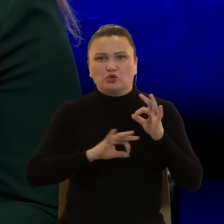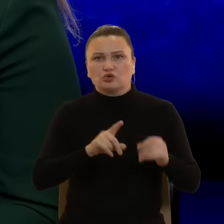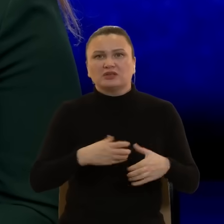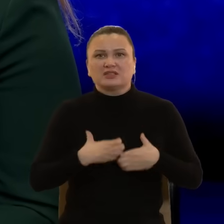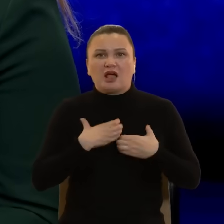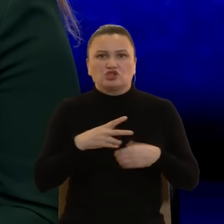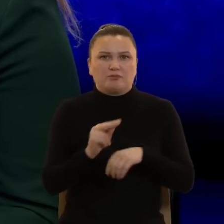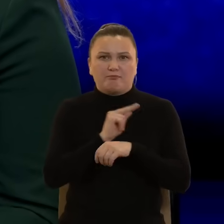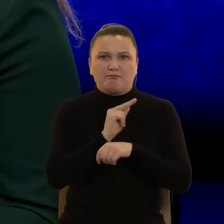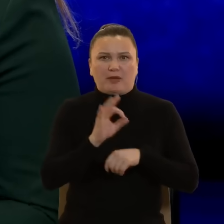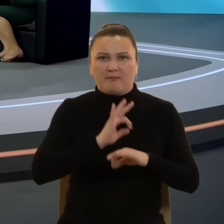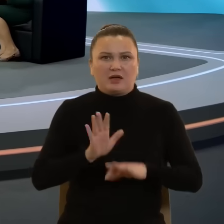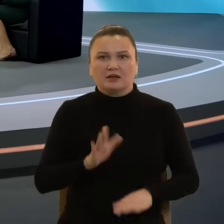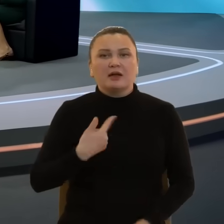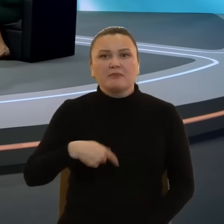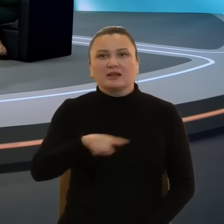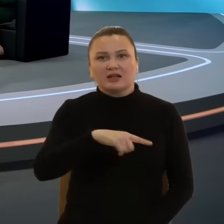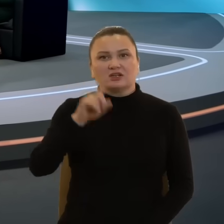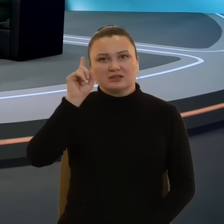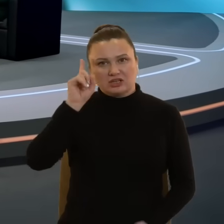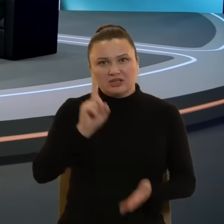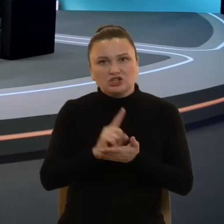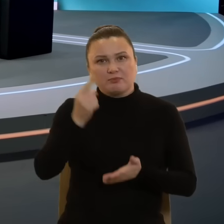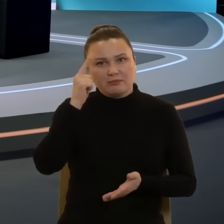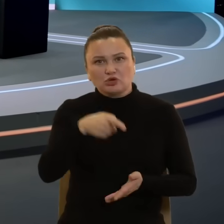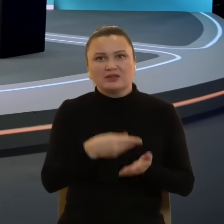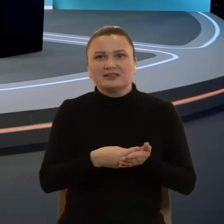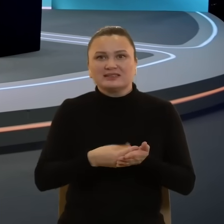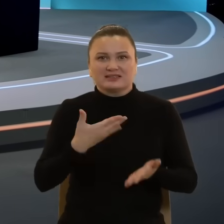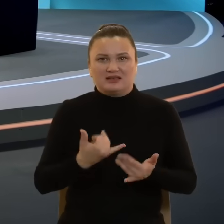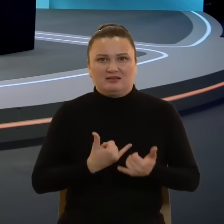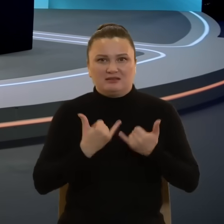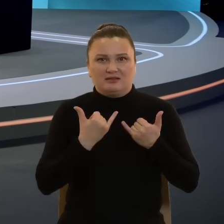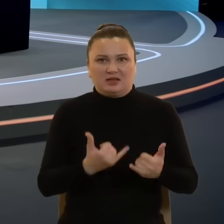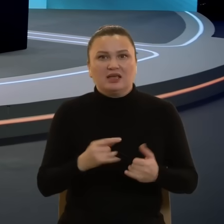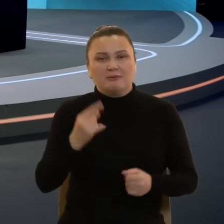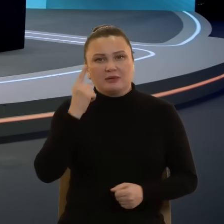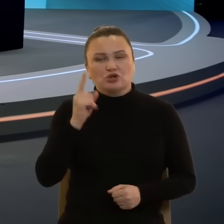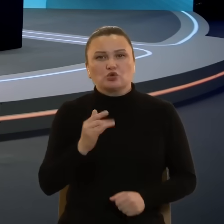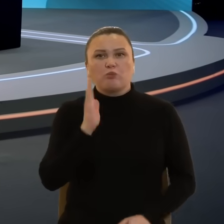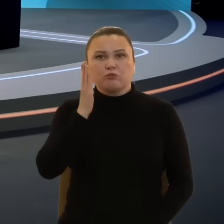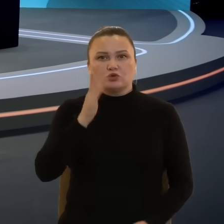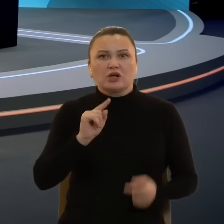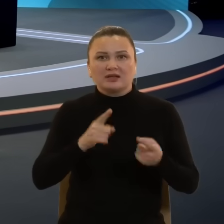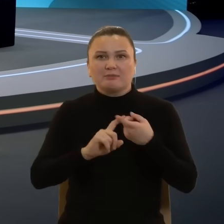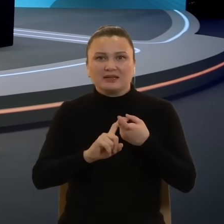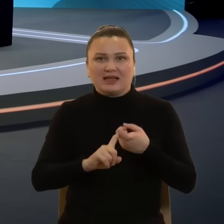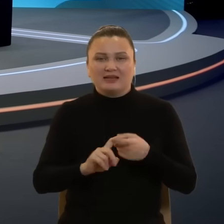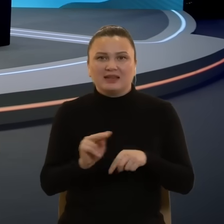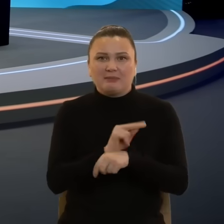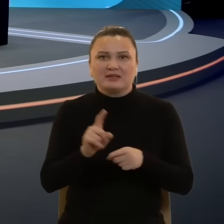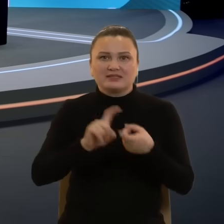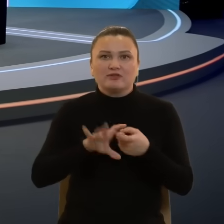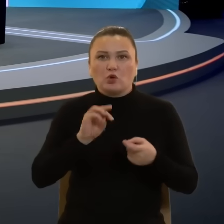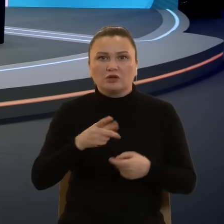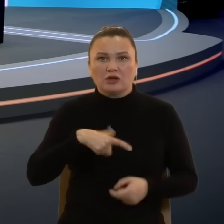страшные препараты. Мы должны понимать их ценность. И самое главное, мы должны понимать, что будущее антибактериальной терапии зависит